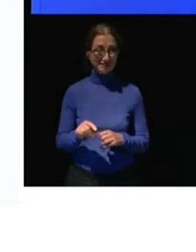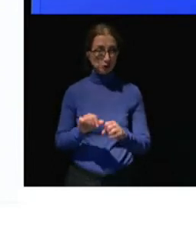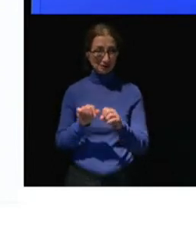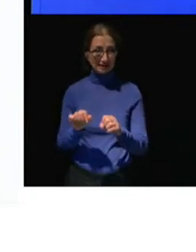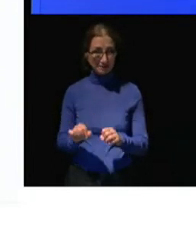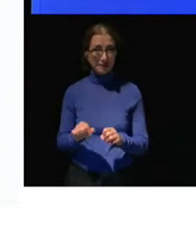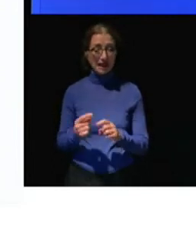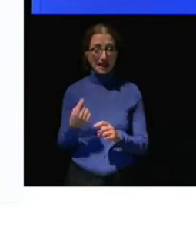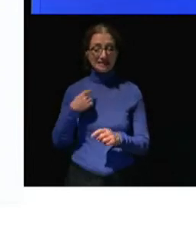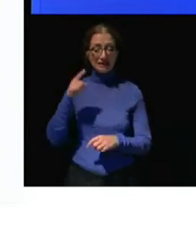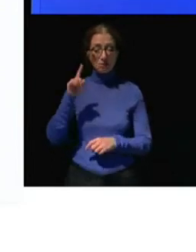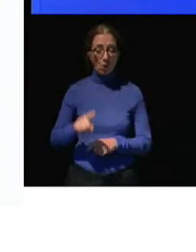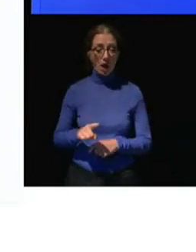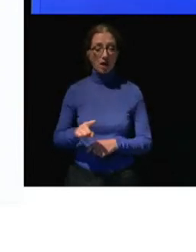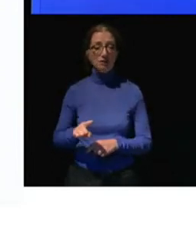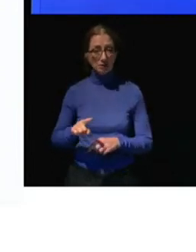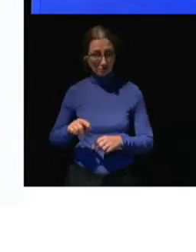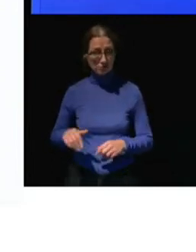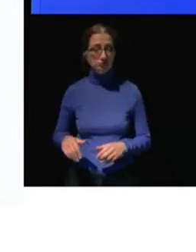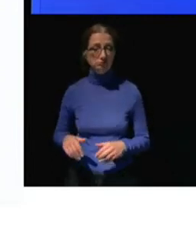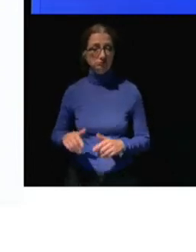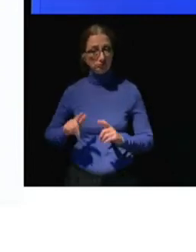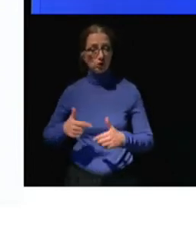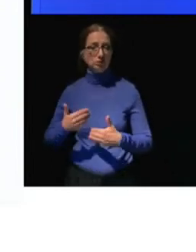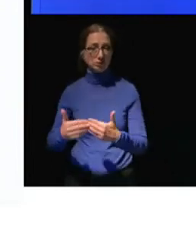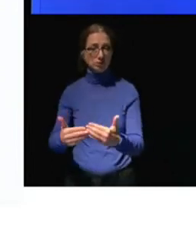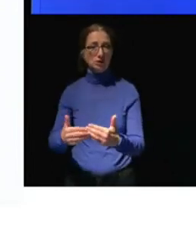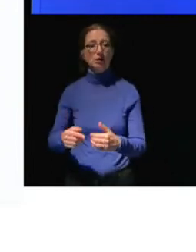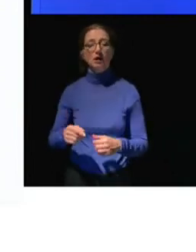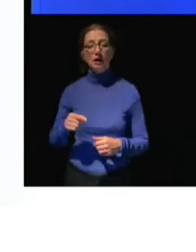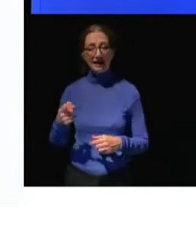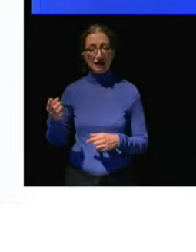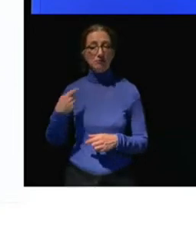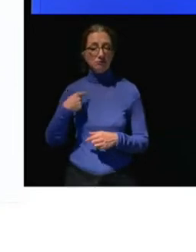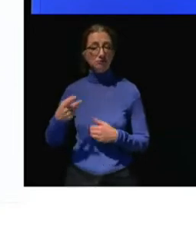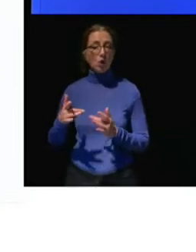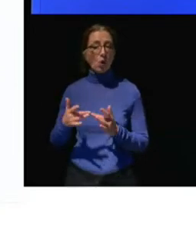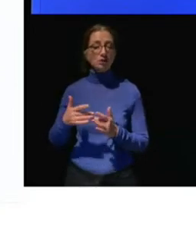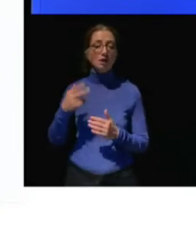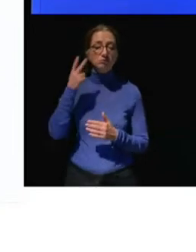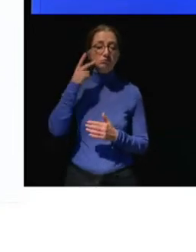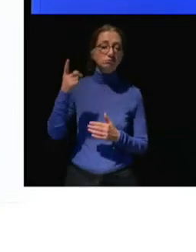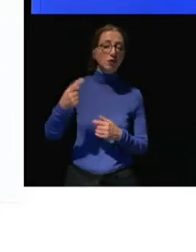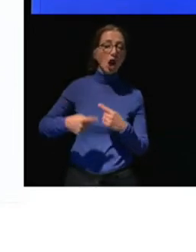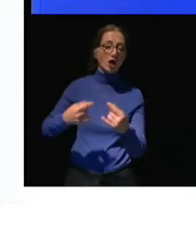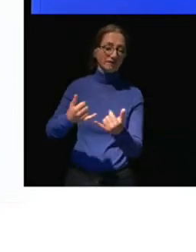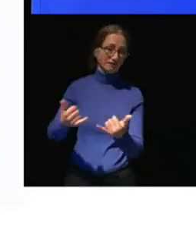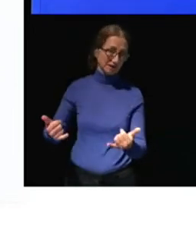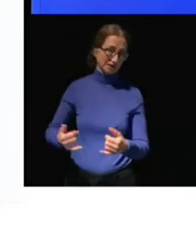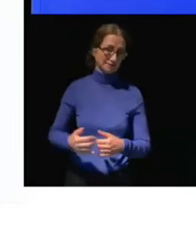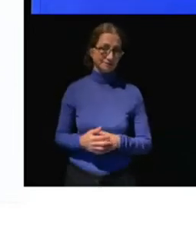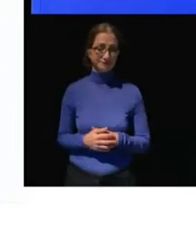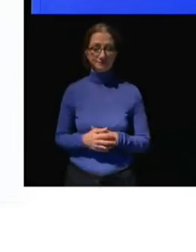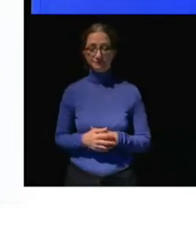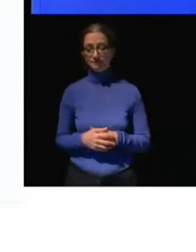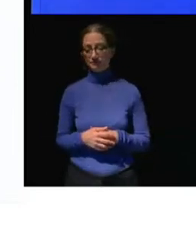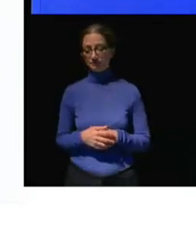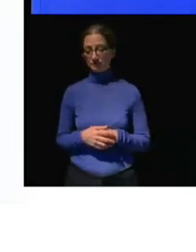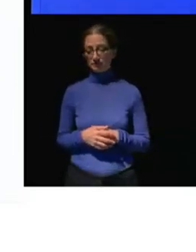wurde letzten Monat implementiert und wir bleiben in Kontakt und daten uns ab, wie das dann auch tatsächlich läuft, diese